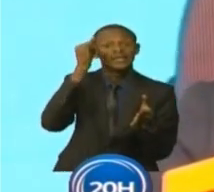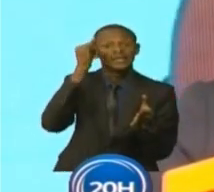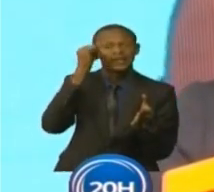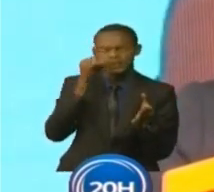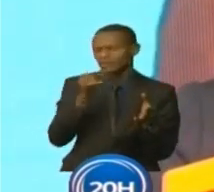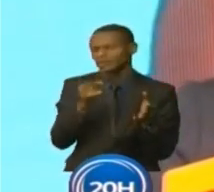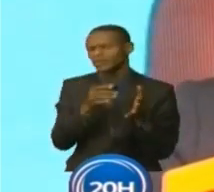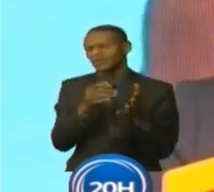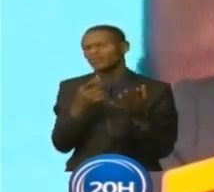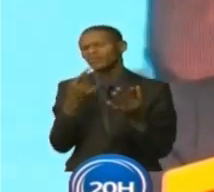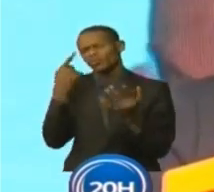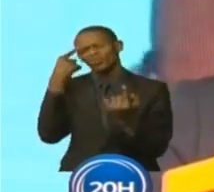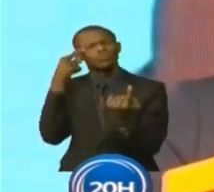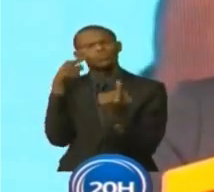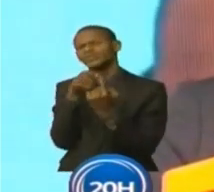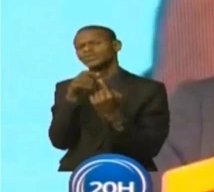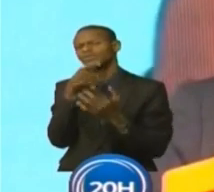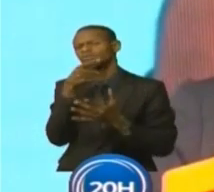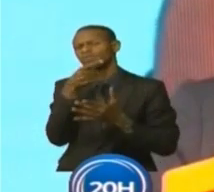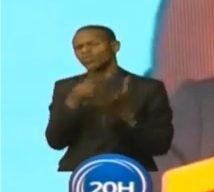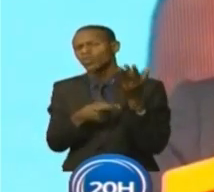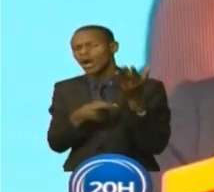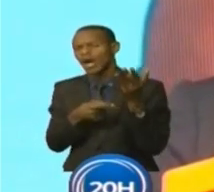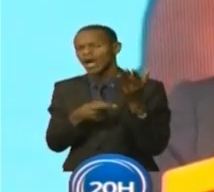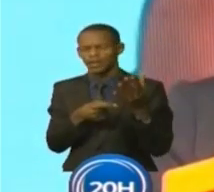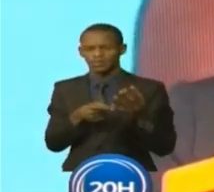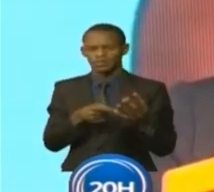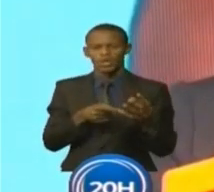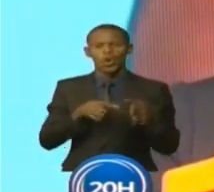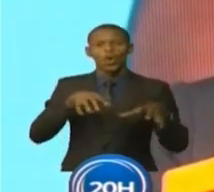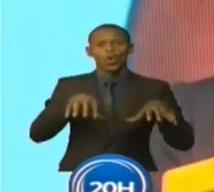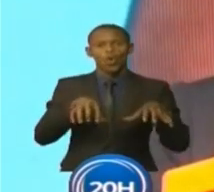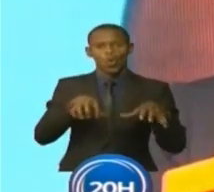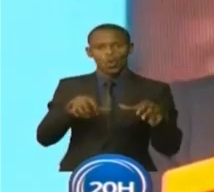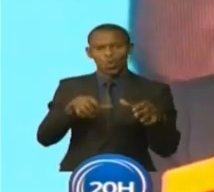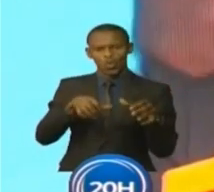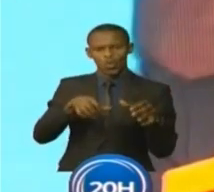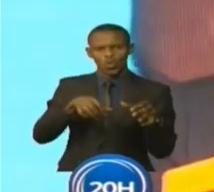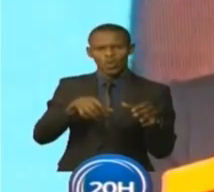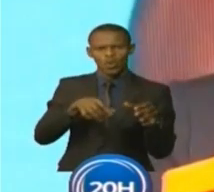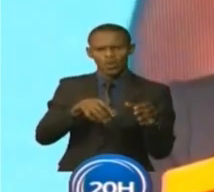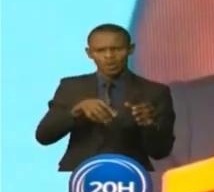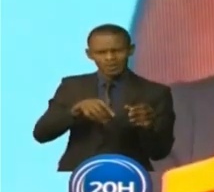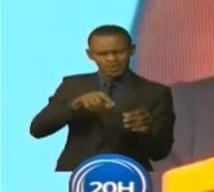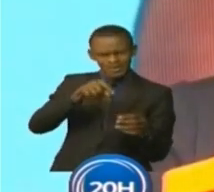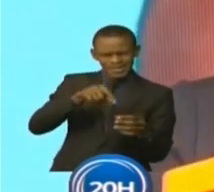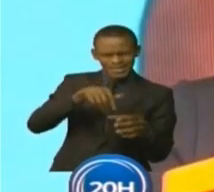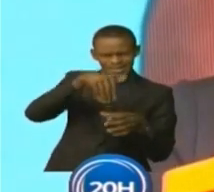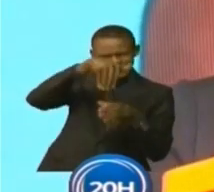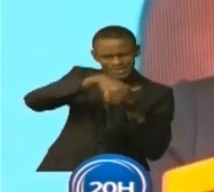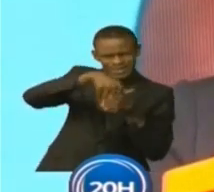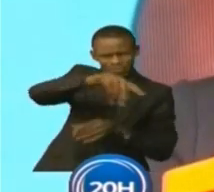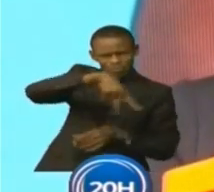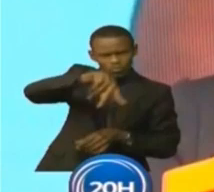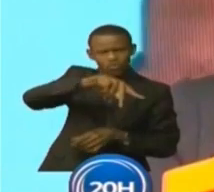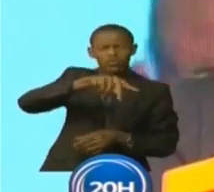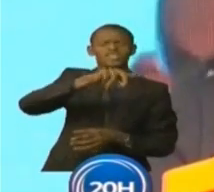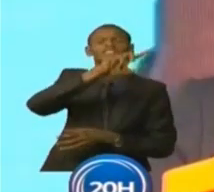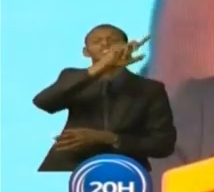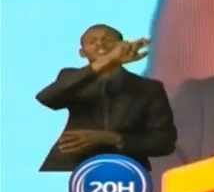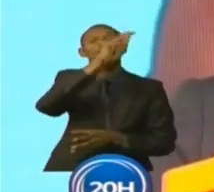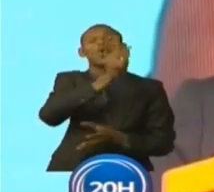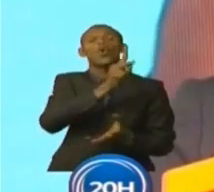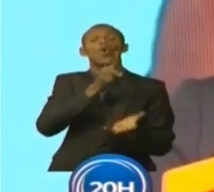Congo, qui constitue un enjeu social, économique et environnemental, devienne une